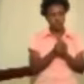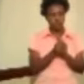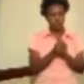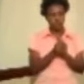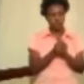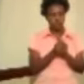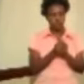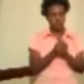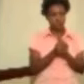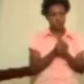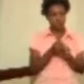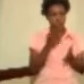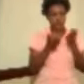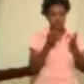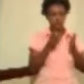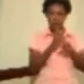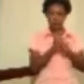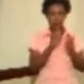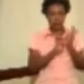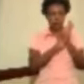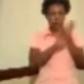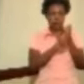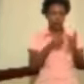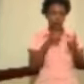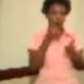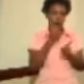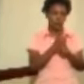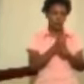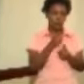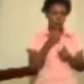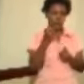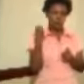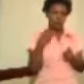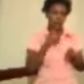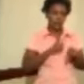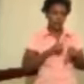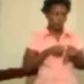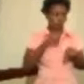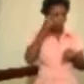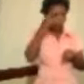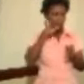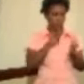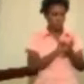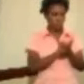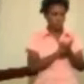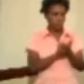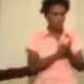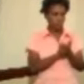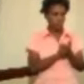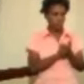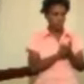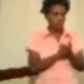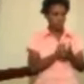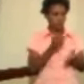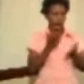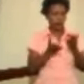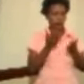je m'attendais que bien précis dans l'exemple. C'est peut-être parce que je n'ai pas gain de temps, peut-être pour le figuer dans tout le pays, hein, parce qu'il y en a plusieurs.